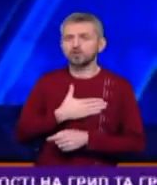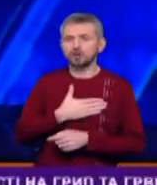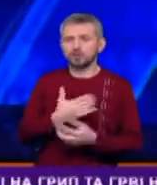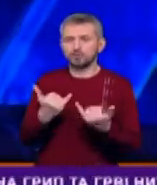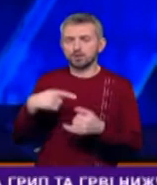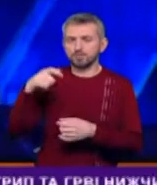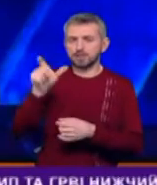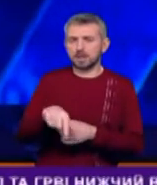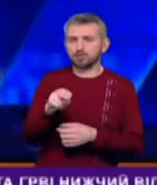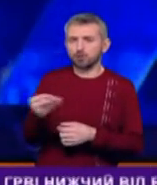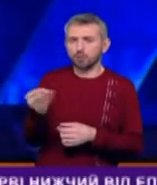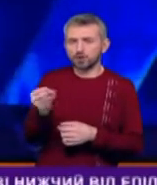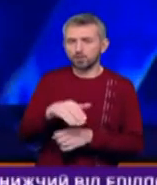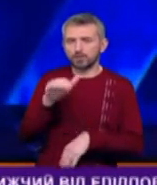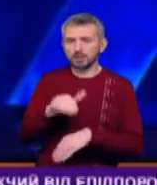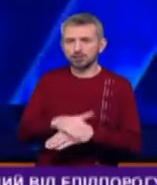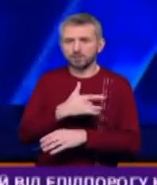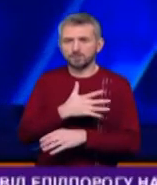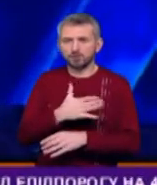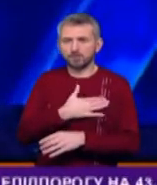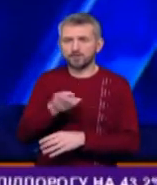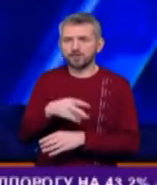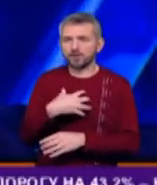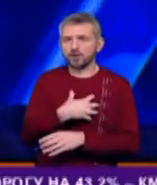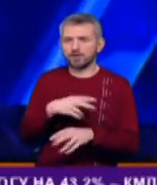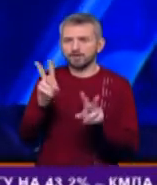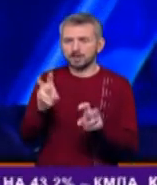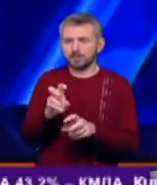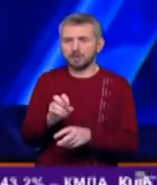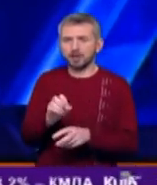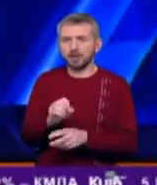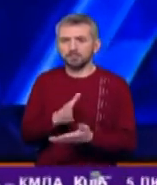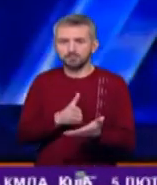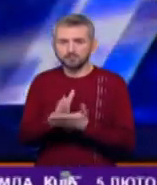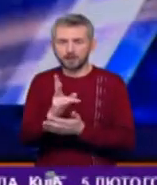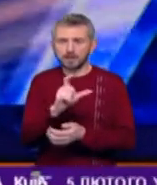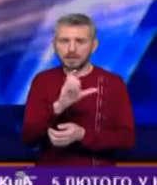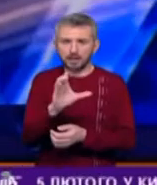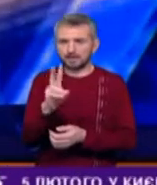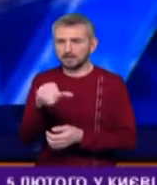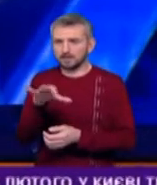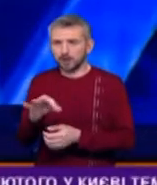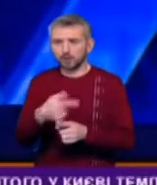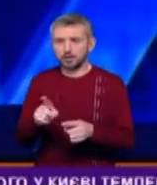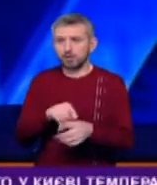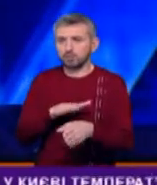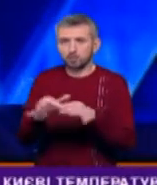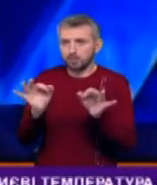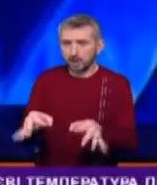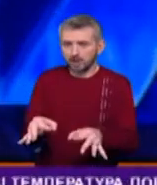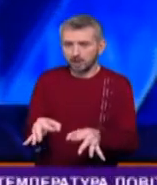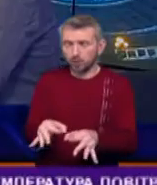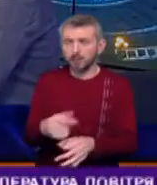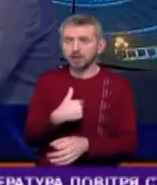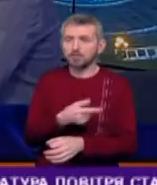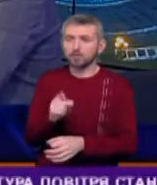поточний президент Петро Порошенко, він фактично приватизував дві важливі теми – євроатлантична інтеграція, ЄС і НАТО. І це абсолютно правильно, але я би